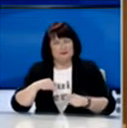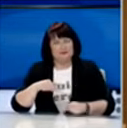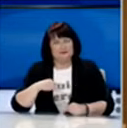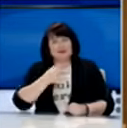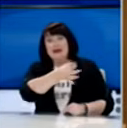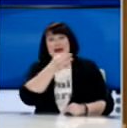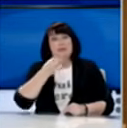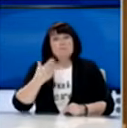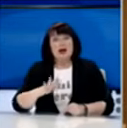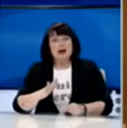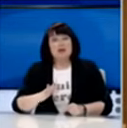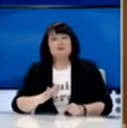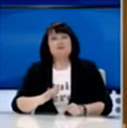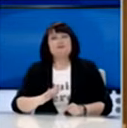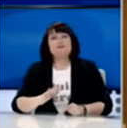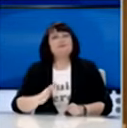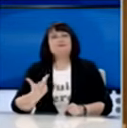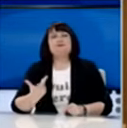είπατε